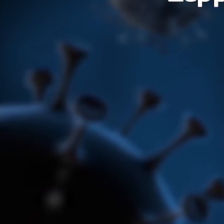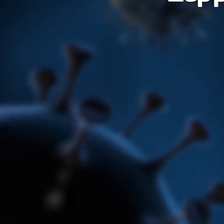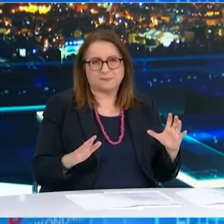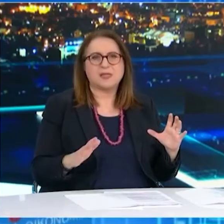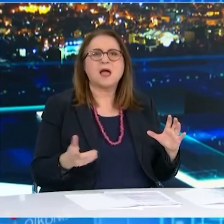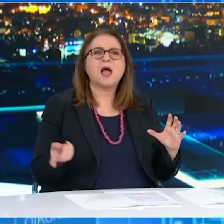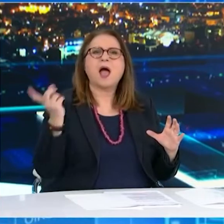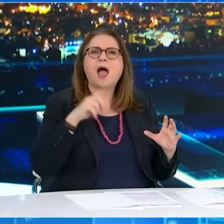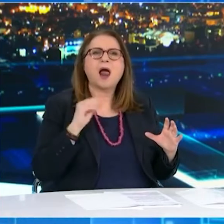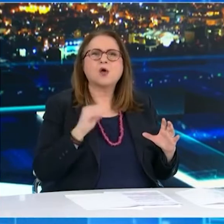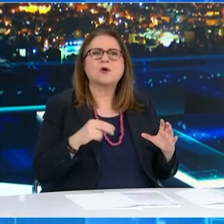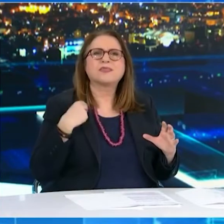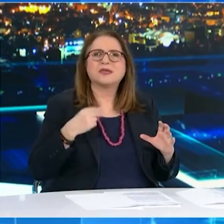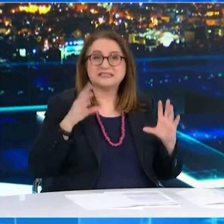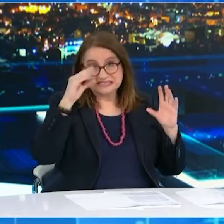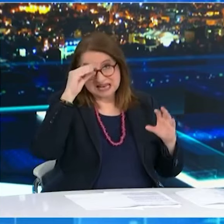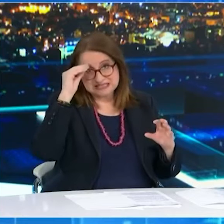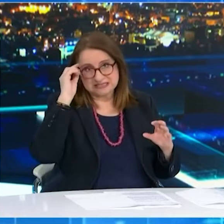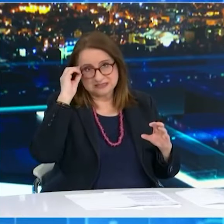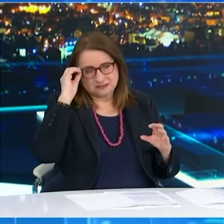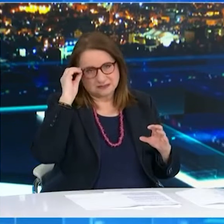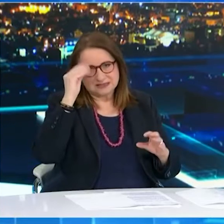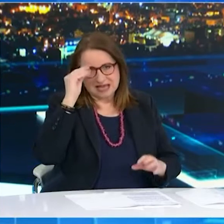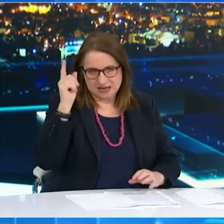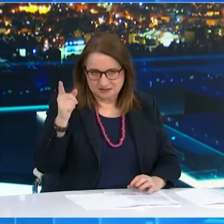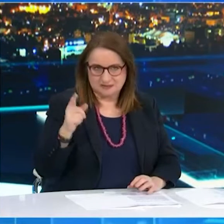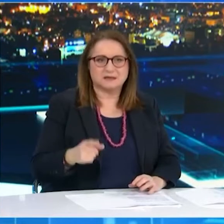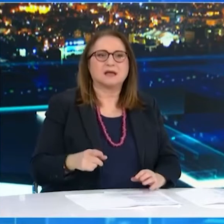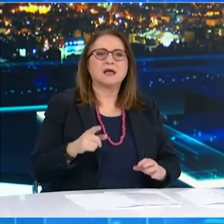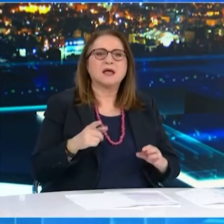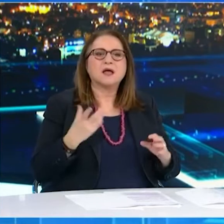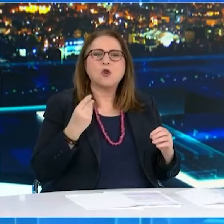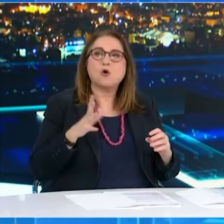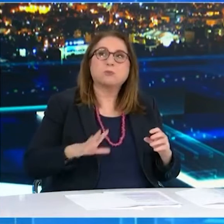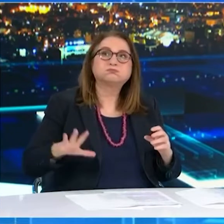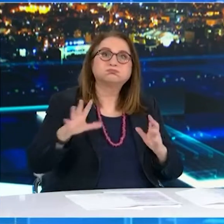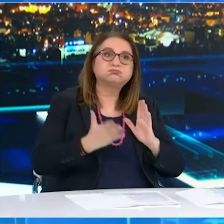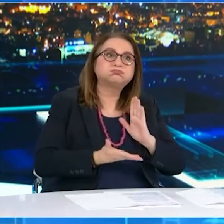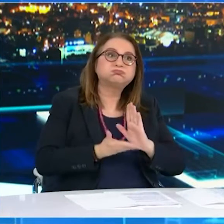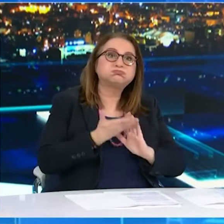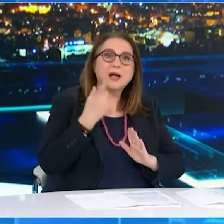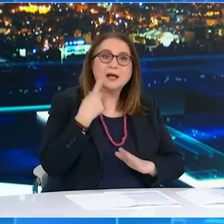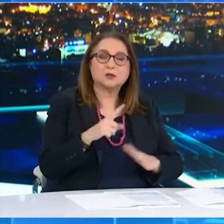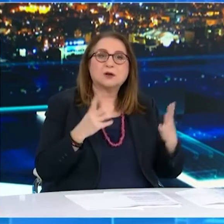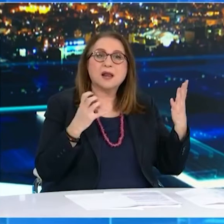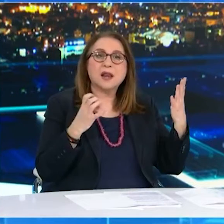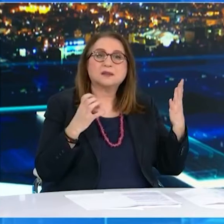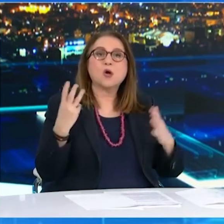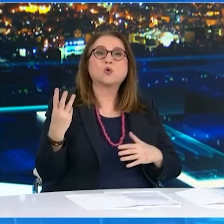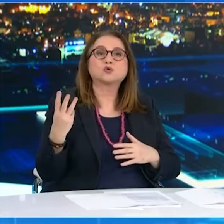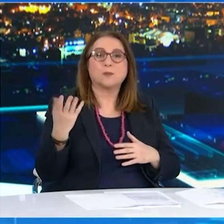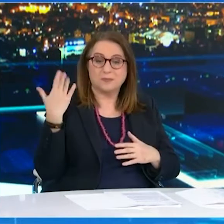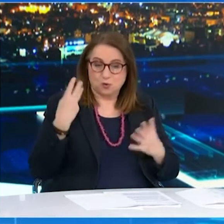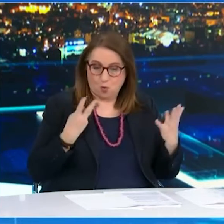δηλαδή, εντάσσεται και ο Δήμος Σερών της Περιφερειακής Ενότητας Σερών, όπου τα ενεργά κρούσματα έχουν αυξηθεί σε 198 από